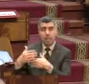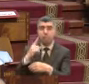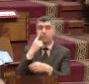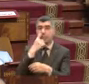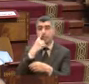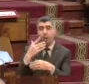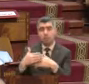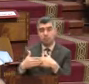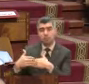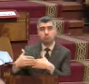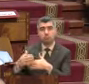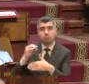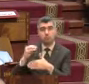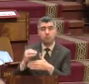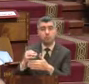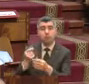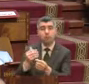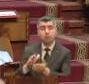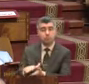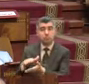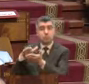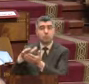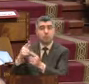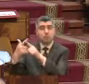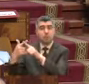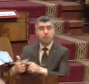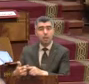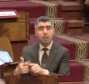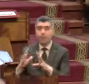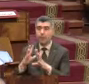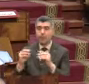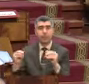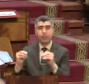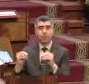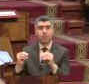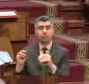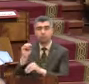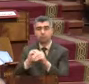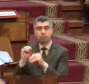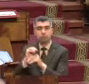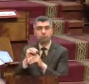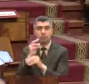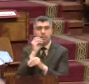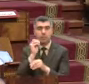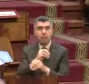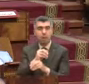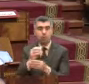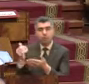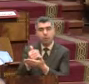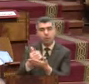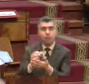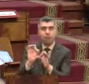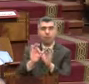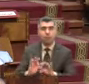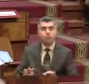هو ترصدت كذلك له مبالغ ماديه مهمه، واللي لحد الساعه الاهداف اللي تعملت من